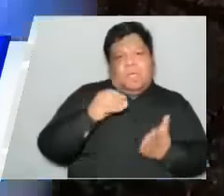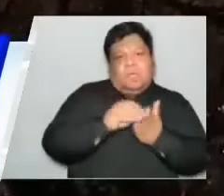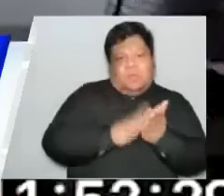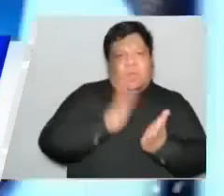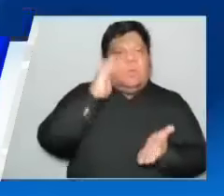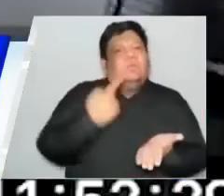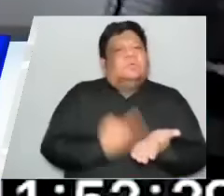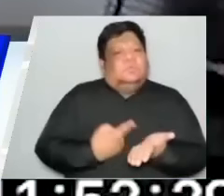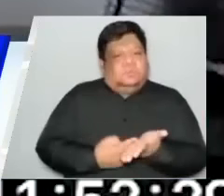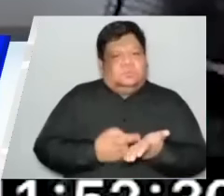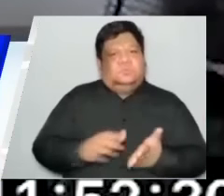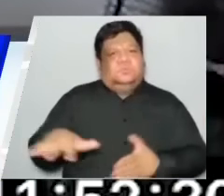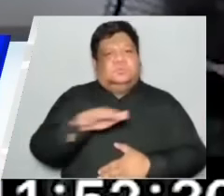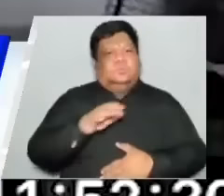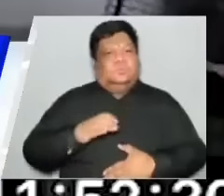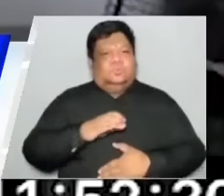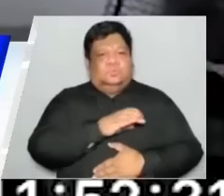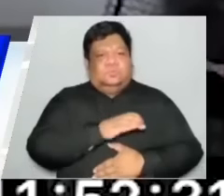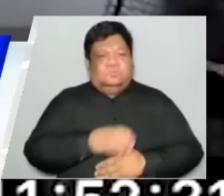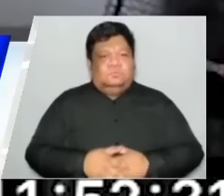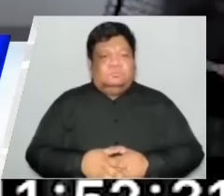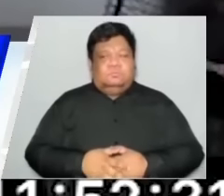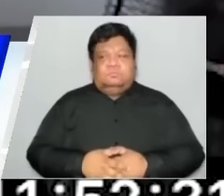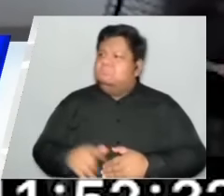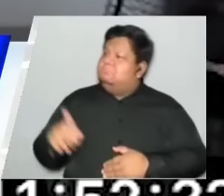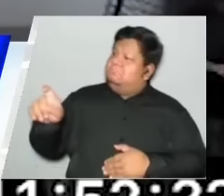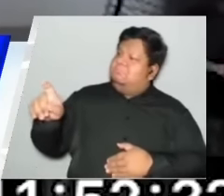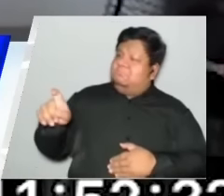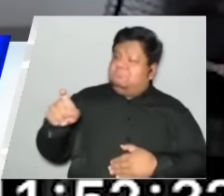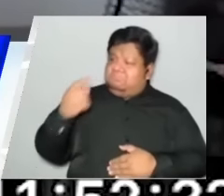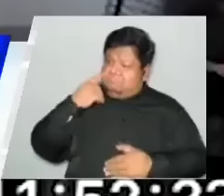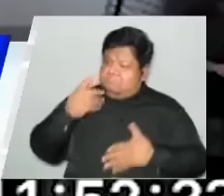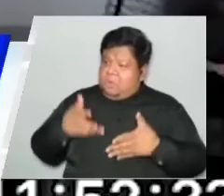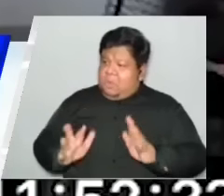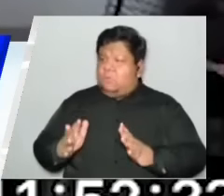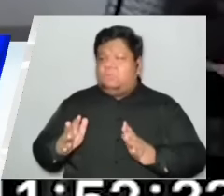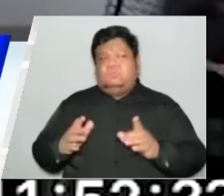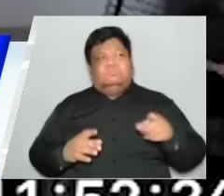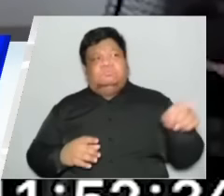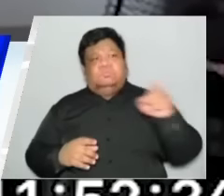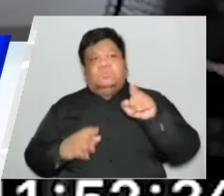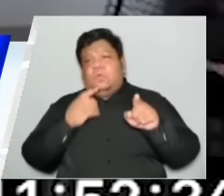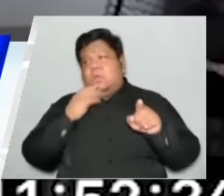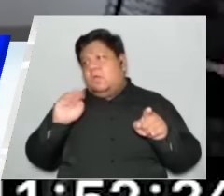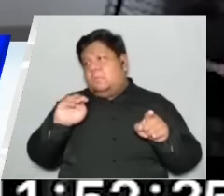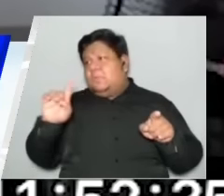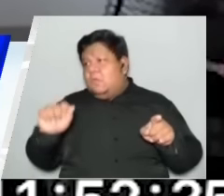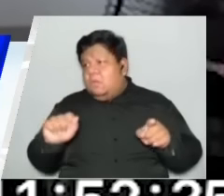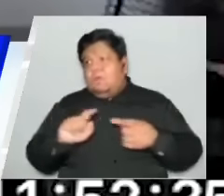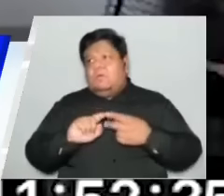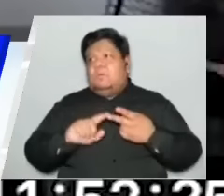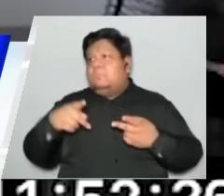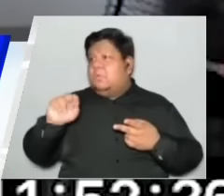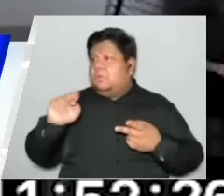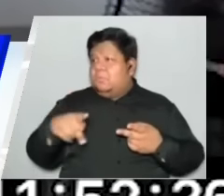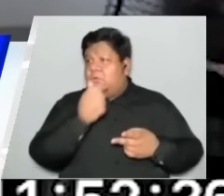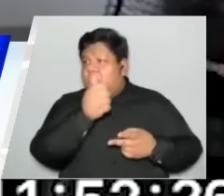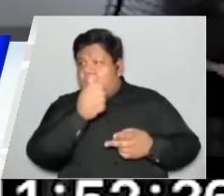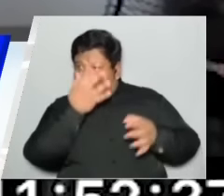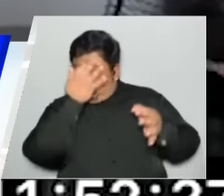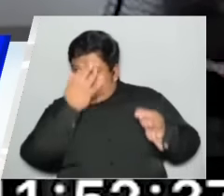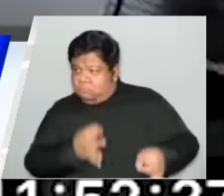kamera. Are you also considering giving like discretion to MMDA or PNP to